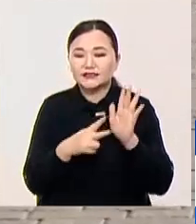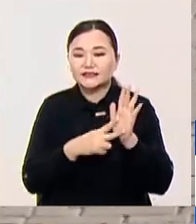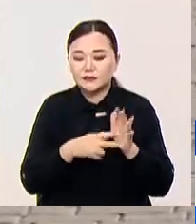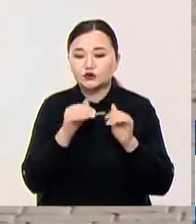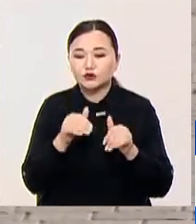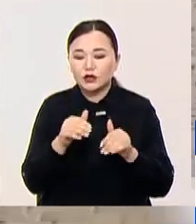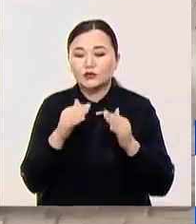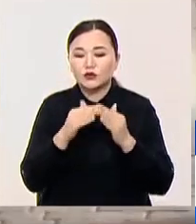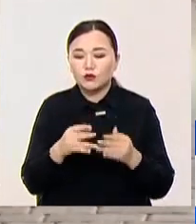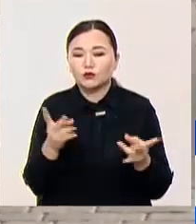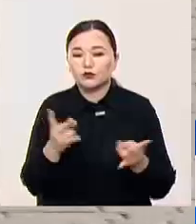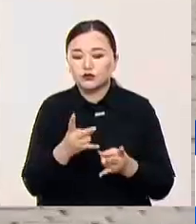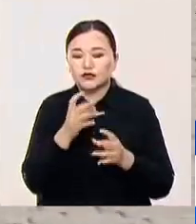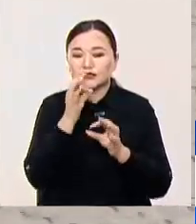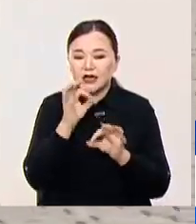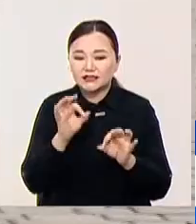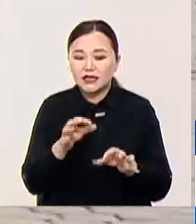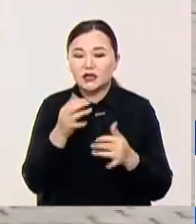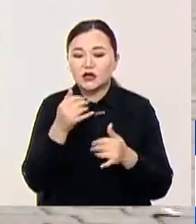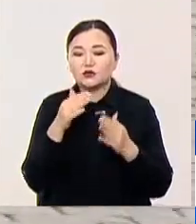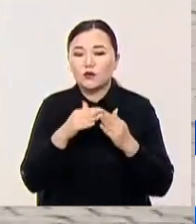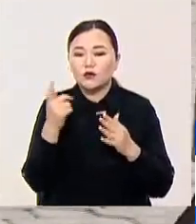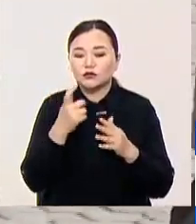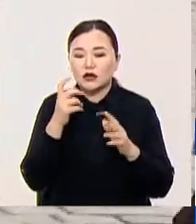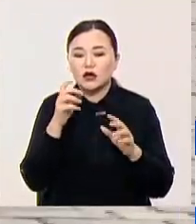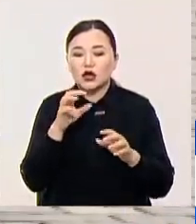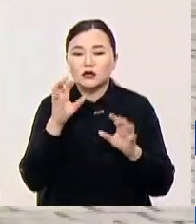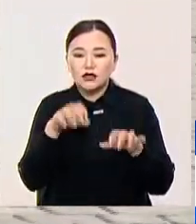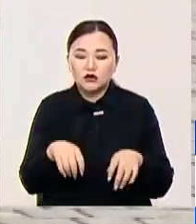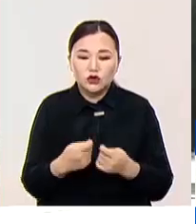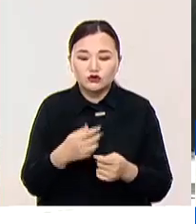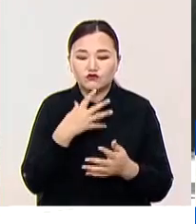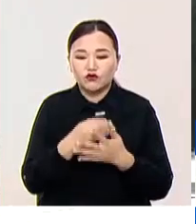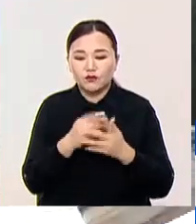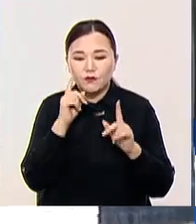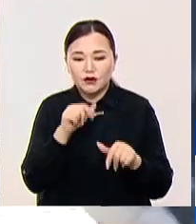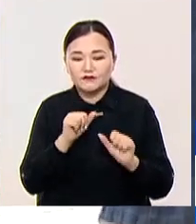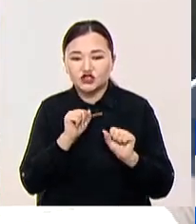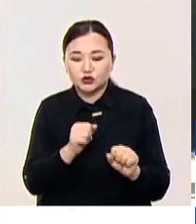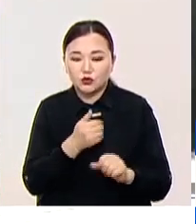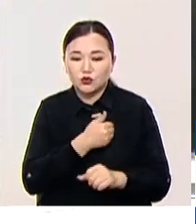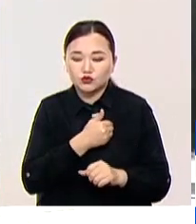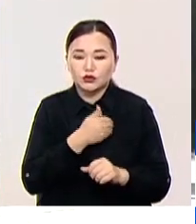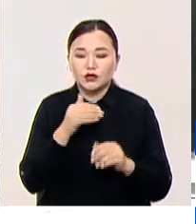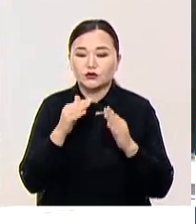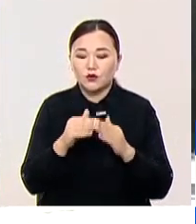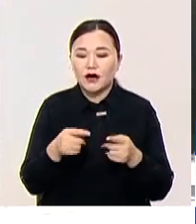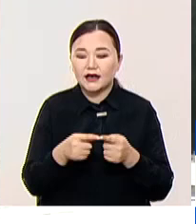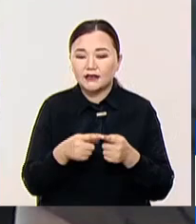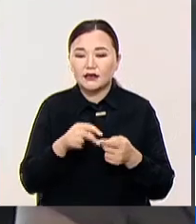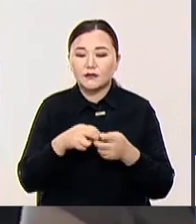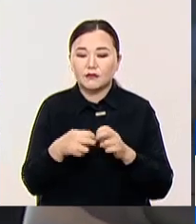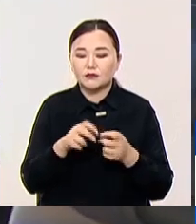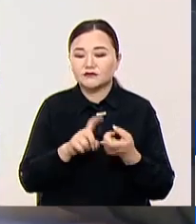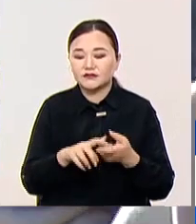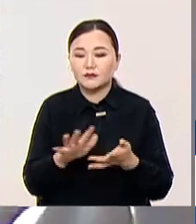студент баспанаға мұқтаж екенін айтып, сонымен қатар үй қожайынының заңсыз әрекетін болдырмай, өз құқықтарыңызды қорғаймын десеңіз, тұрғын үйді жалға алу мәселелері